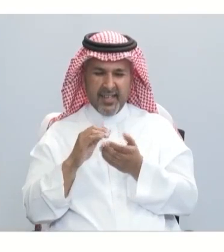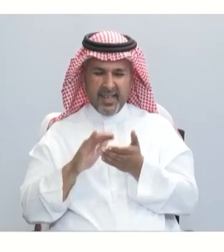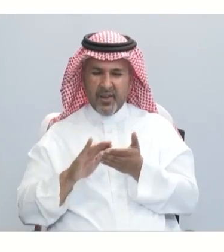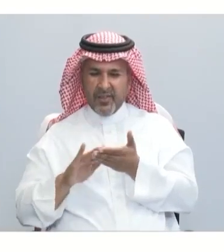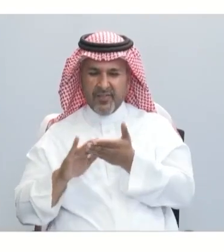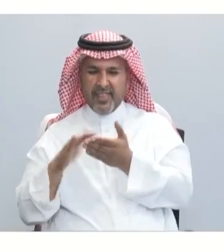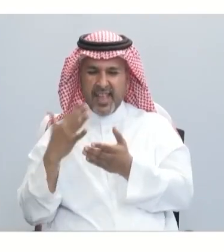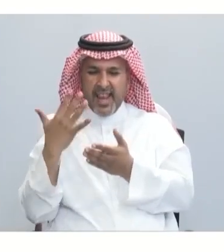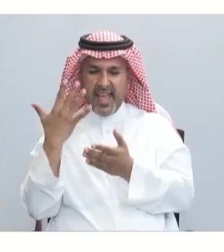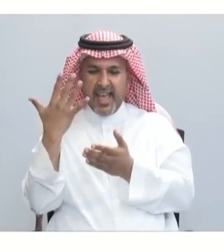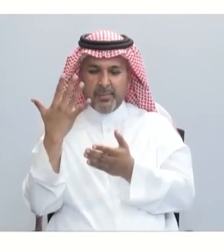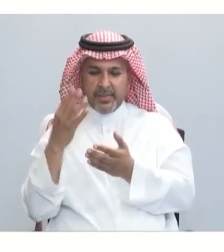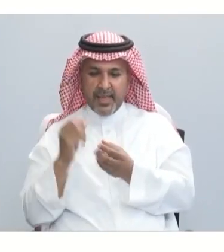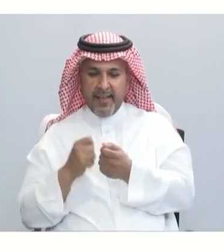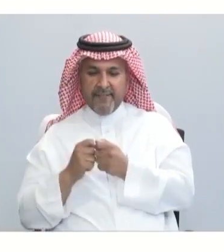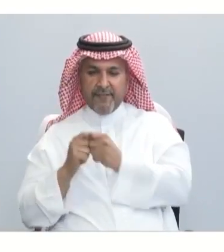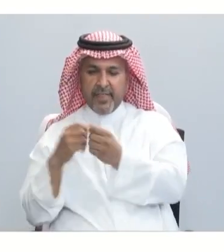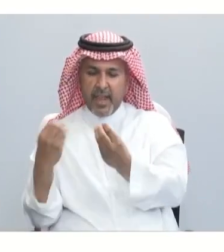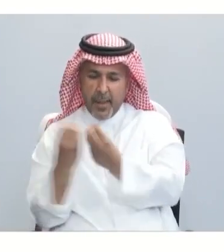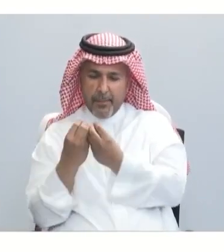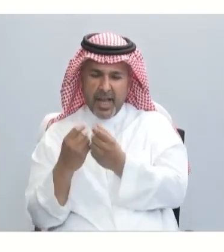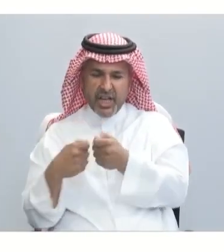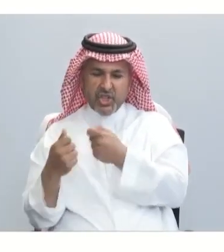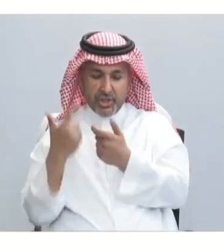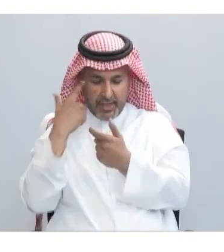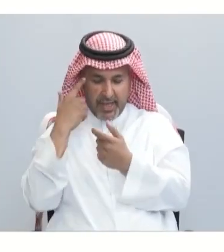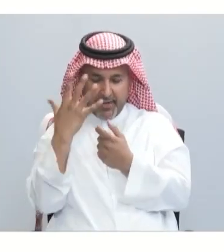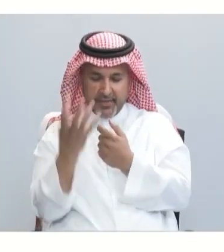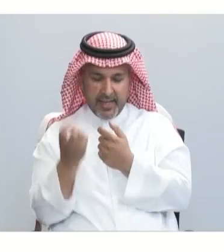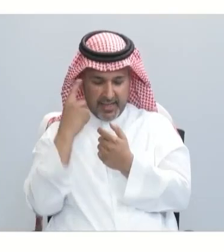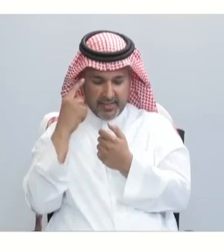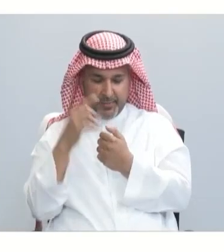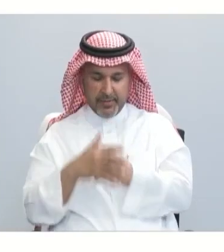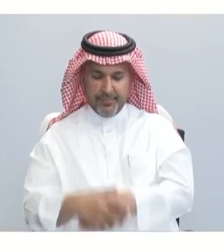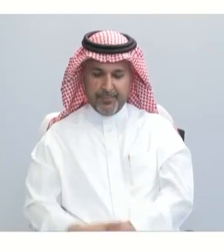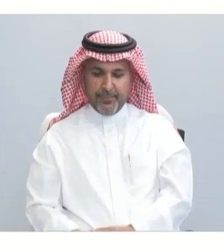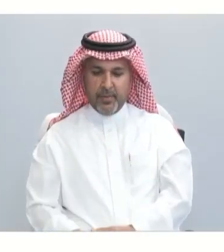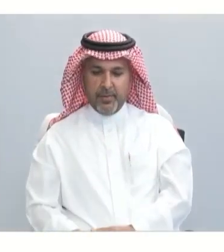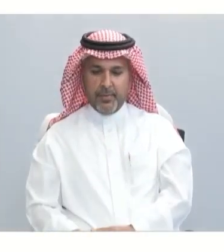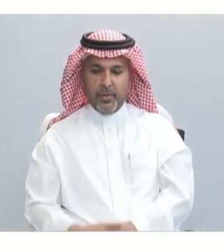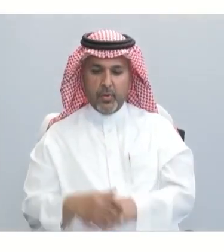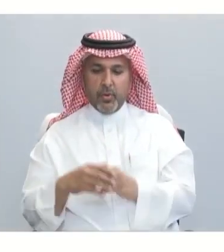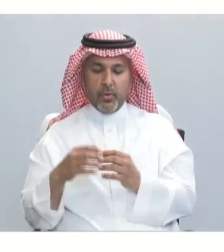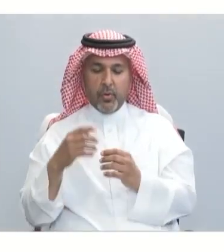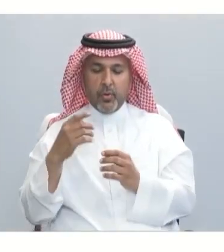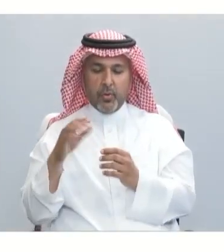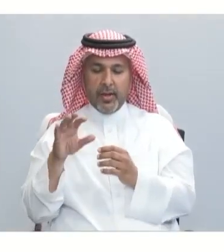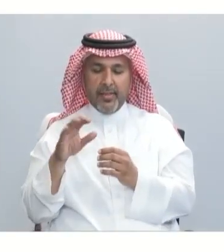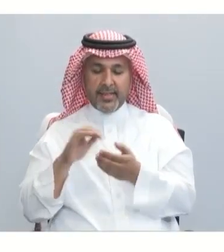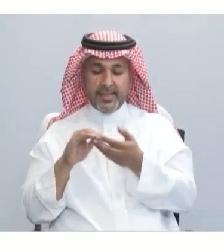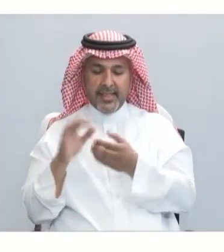نسبه 20% وايضا قسيمه حسم بخمس ريالات اذا استعمل بدر القسيمه بعد